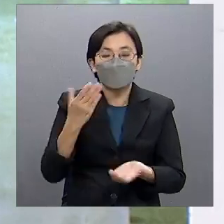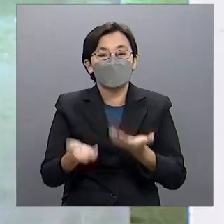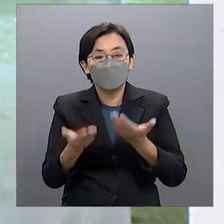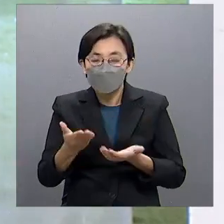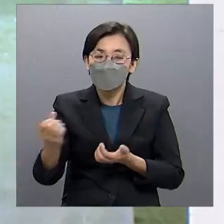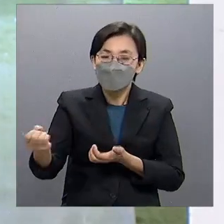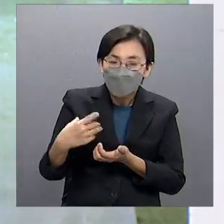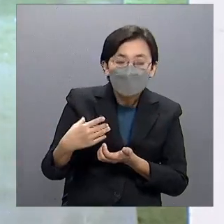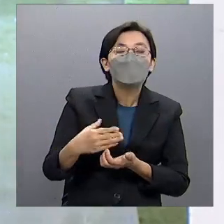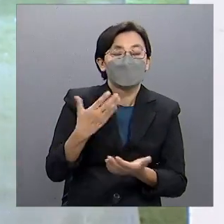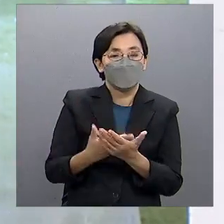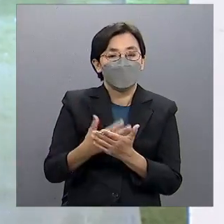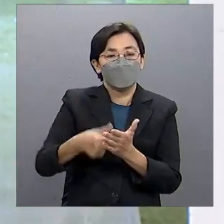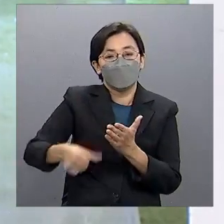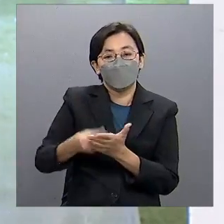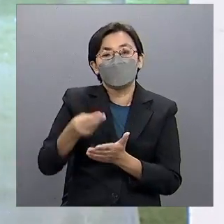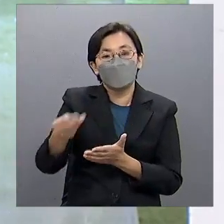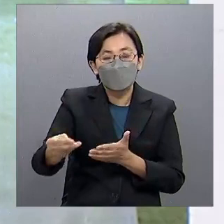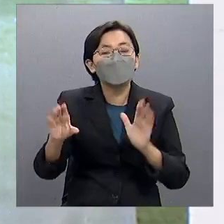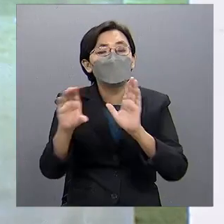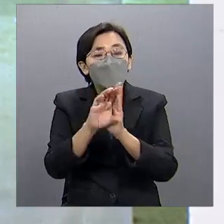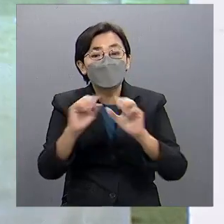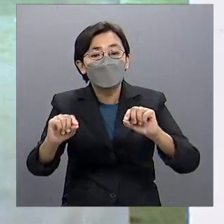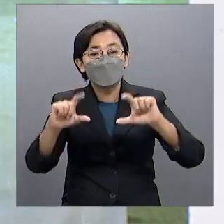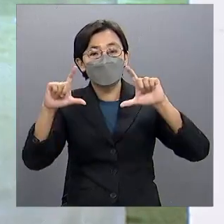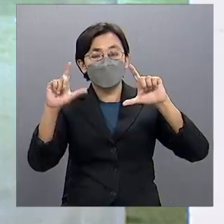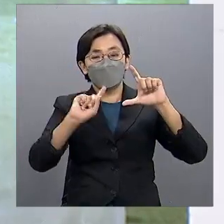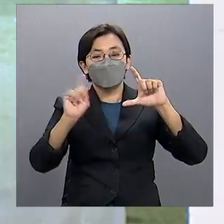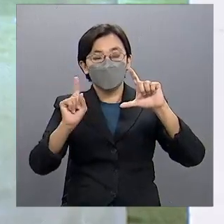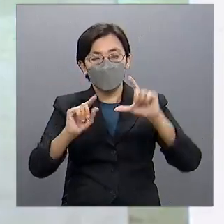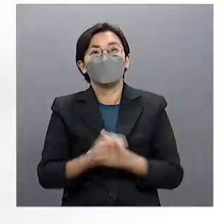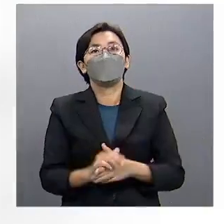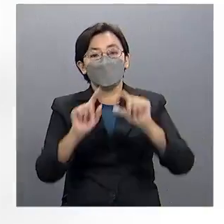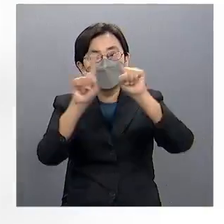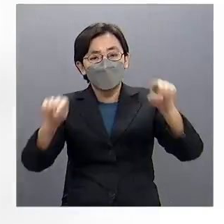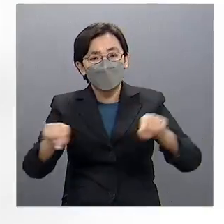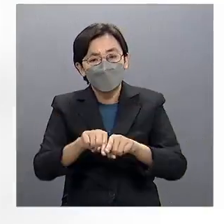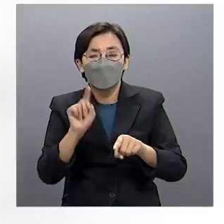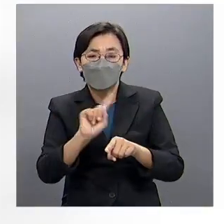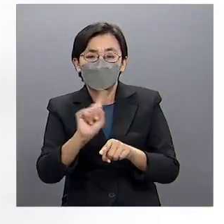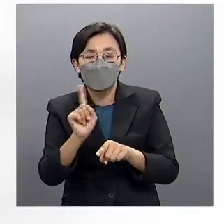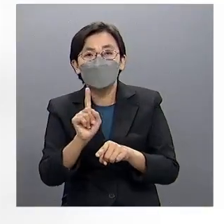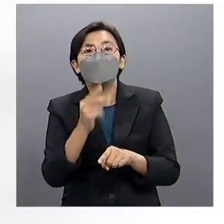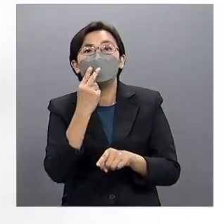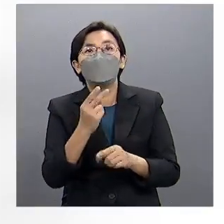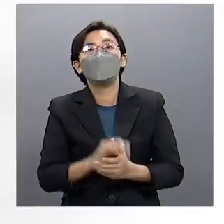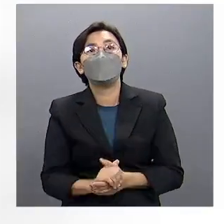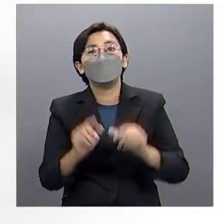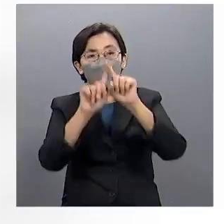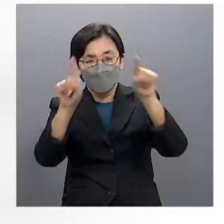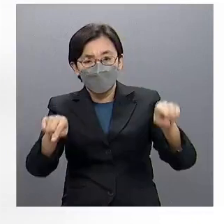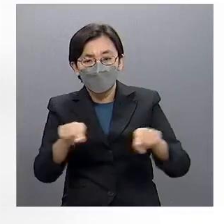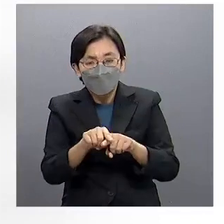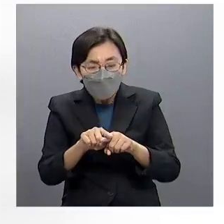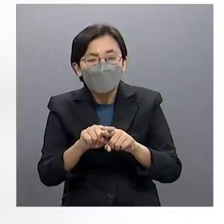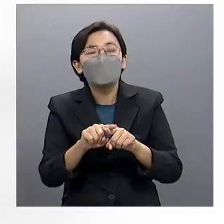เดี๋ยวคุณผู้ชมไปดูภาพกันหน่อยนะครับว่าหน้าตาของใบที่มีการส่งมาเนี่ยเป็นยังไงจะต้องบอกว่าคือมันคล้ายกันหมดเลยแล้ว